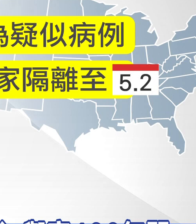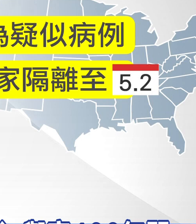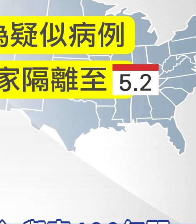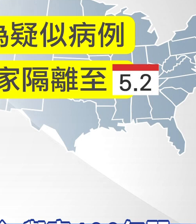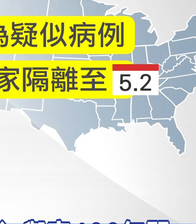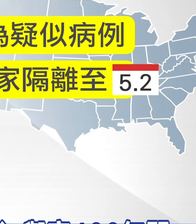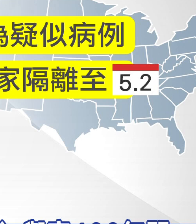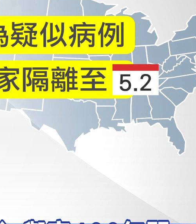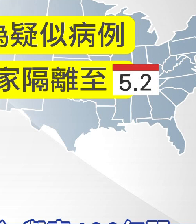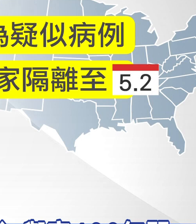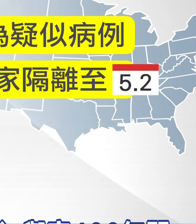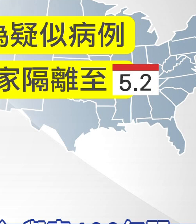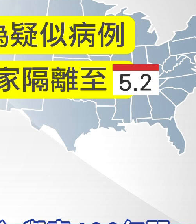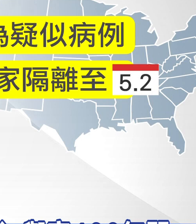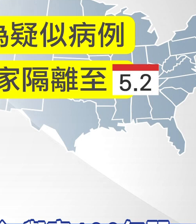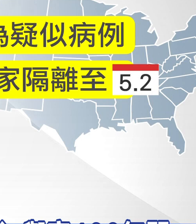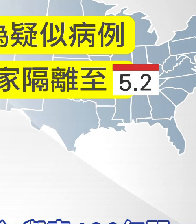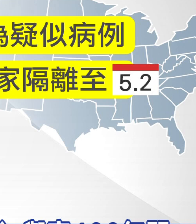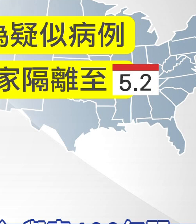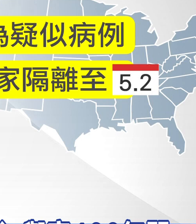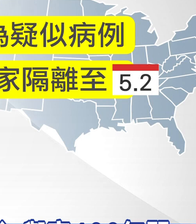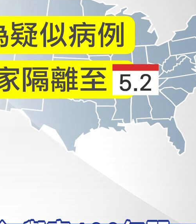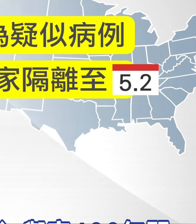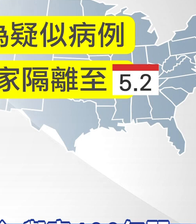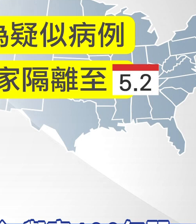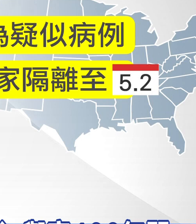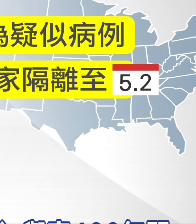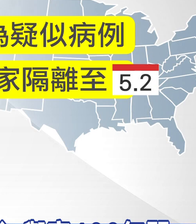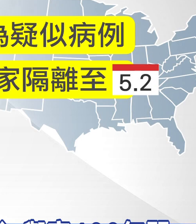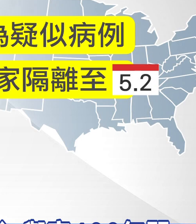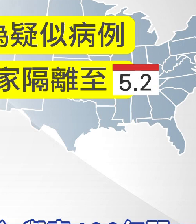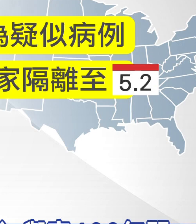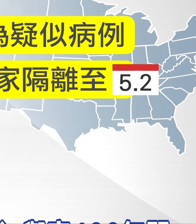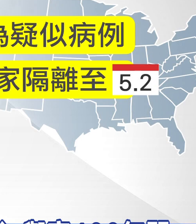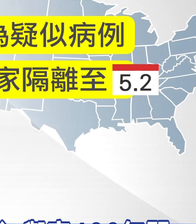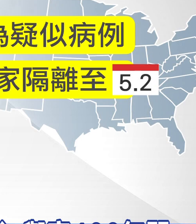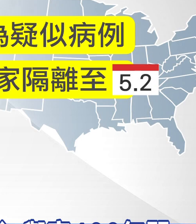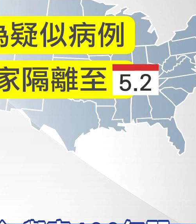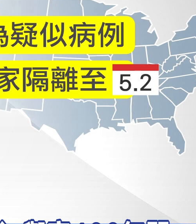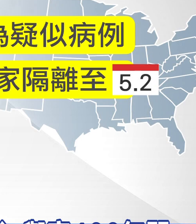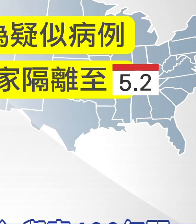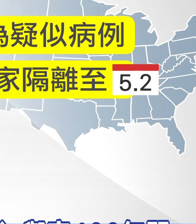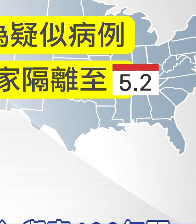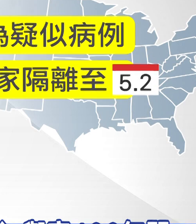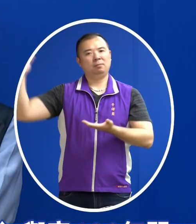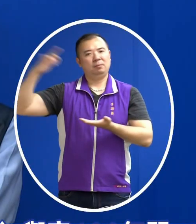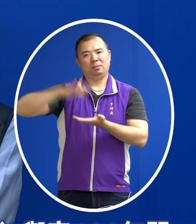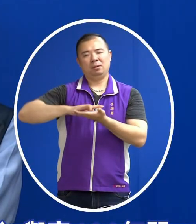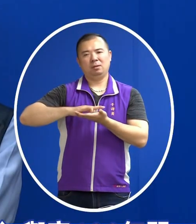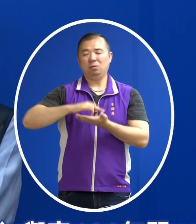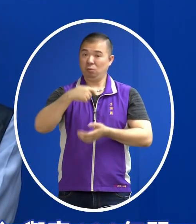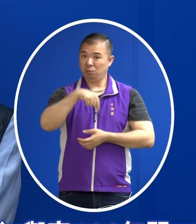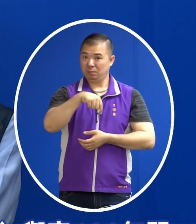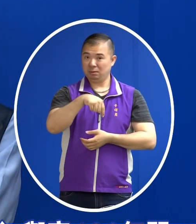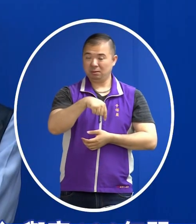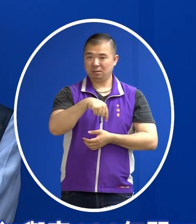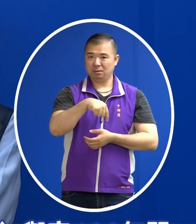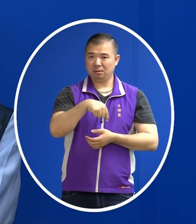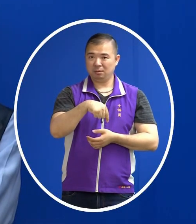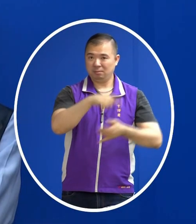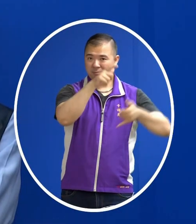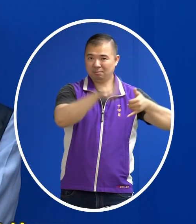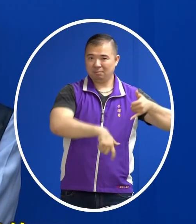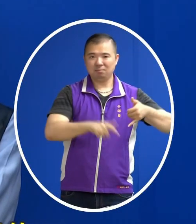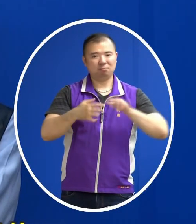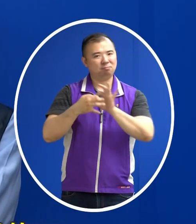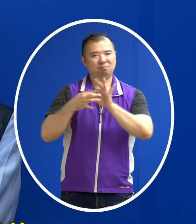隔离到5月2号。让人怀疑，难道爆料的疑似确诊就是案400吗？ 跟这个案例是无